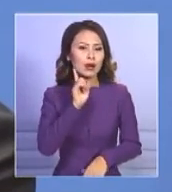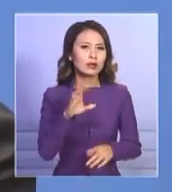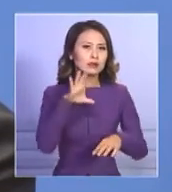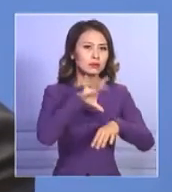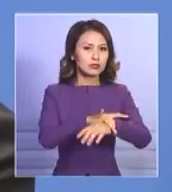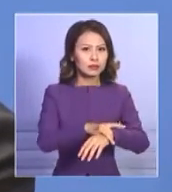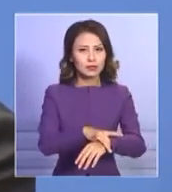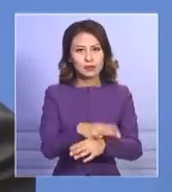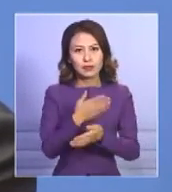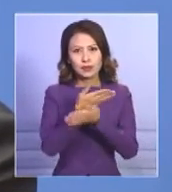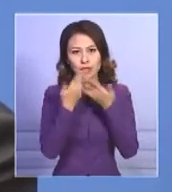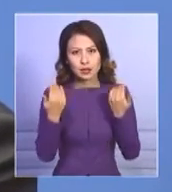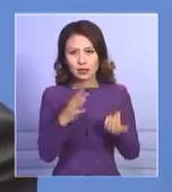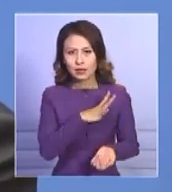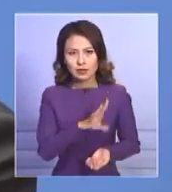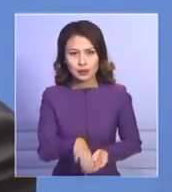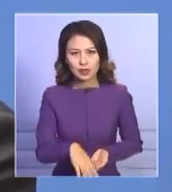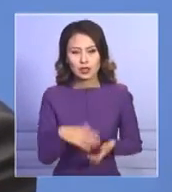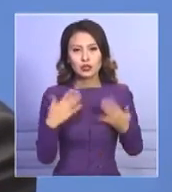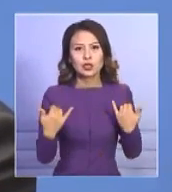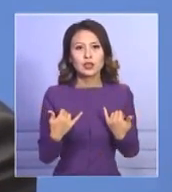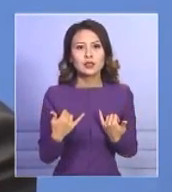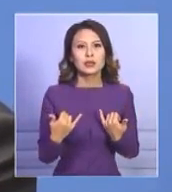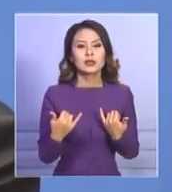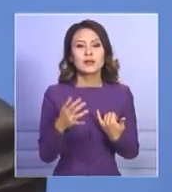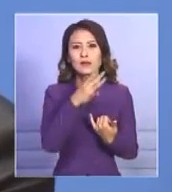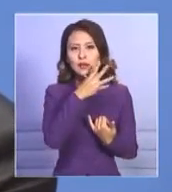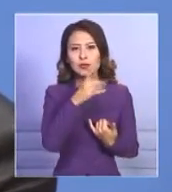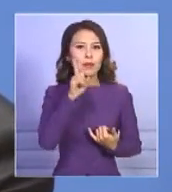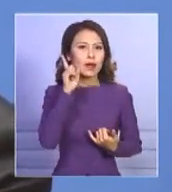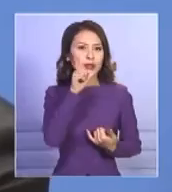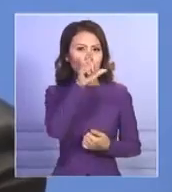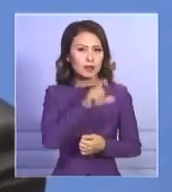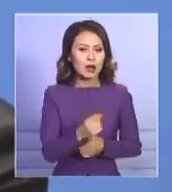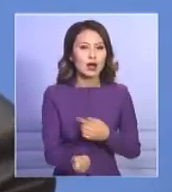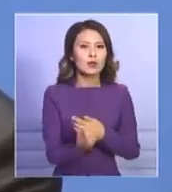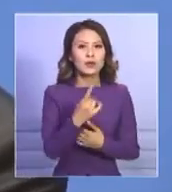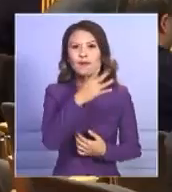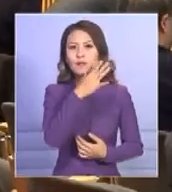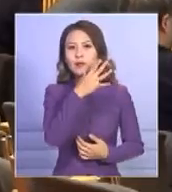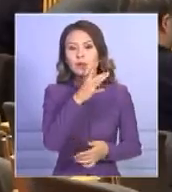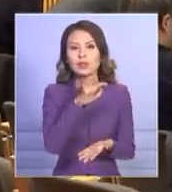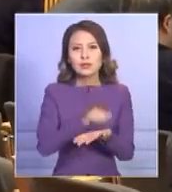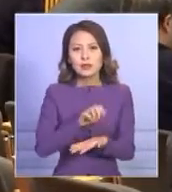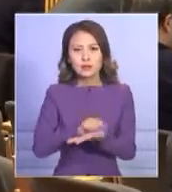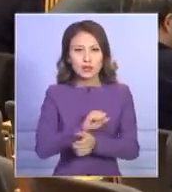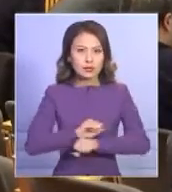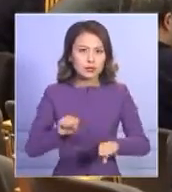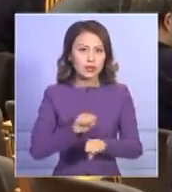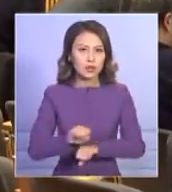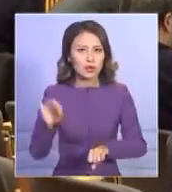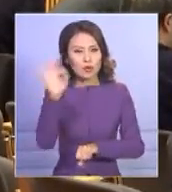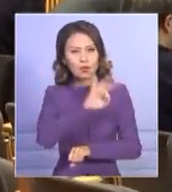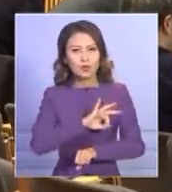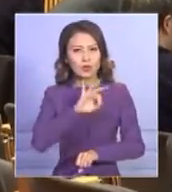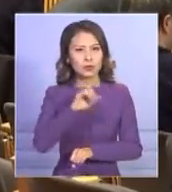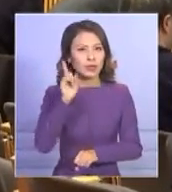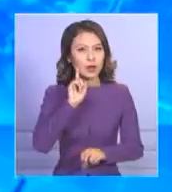ешқандай күдікті жайттар тіркелген жоқ. Қазір біз жас жігіттің қай уақыттан бастап радикалды бағытқа көшкенін анықтап